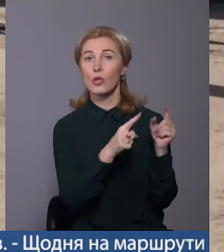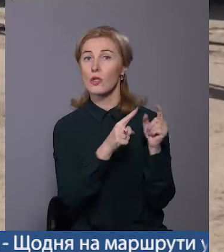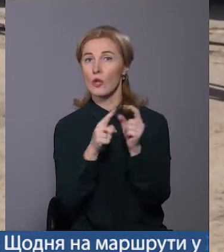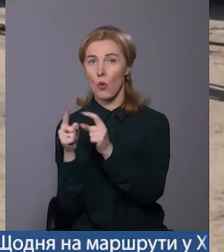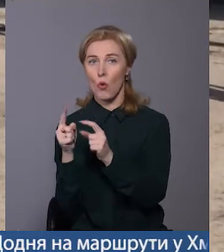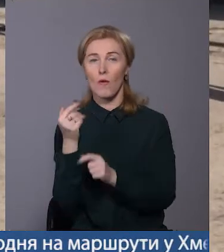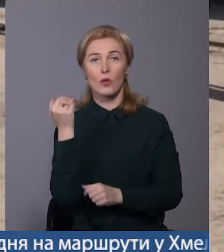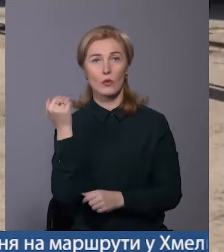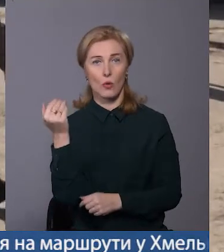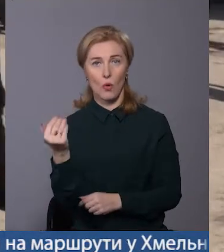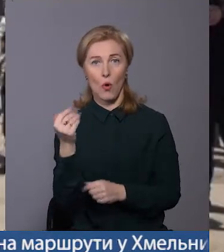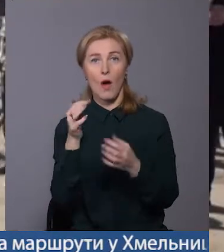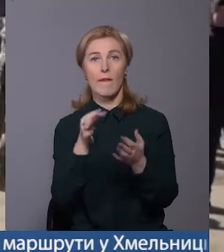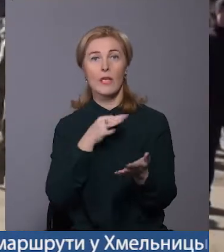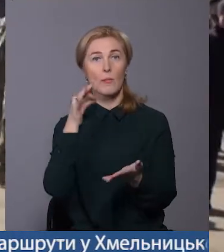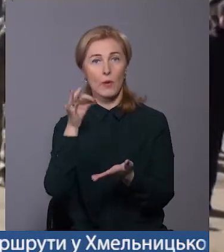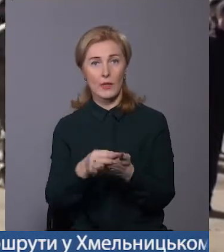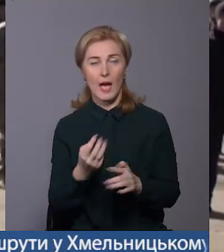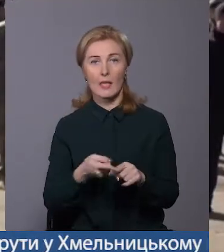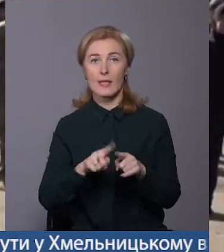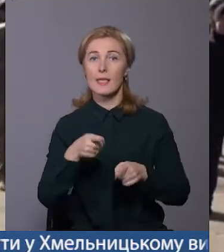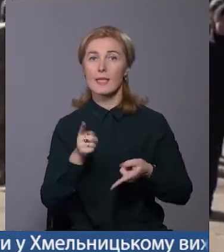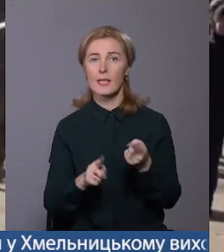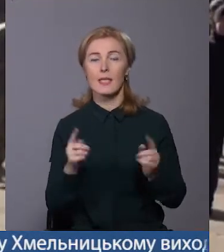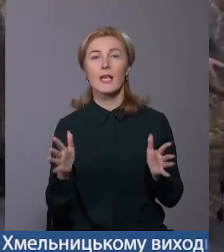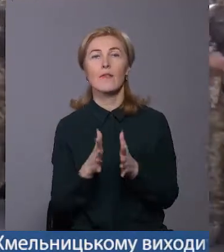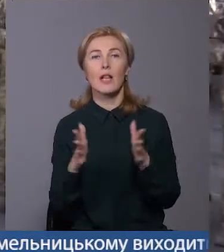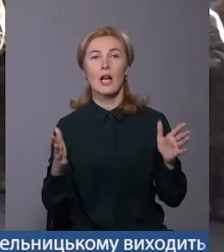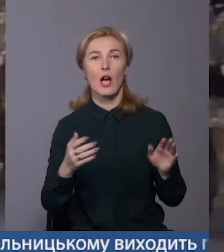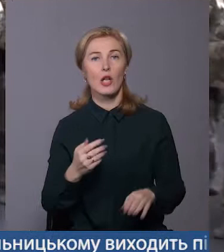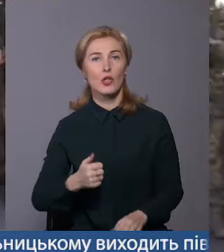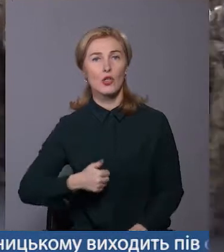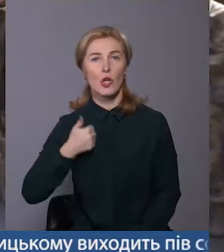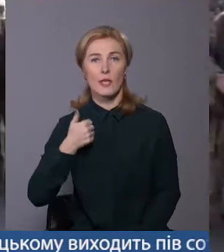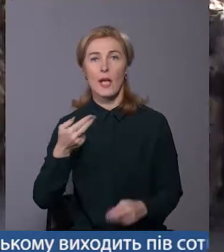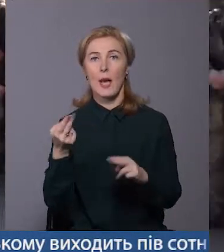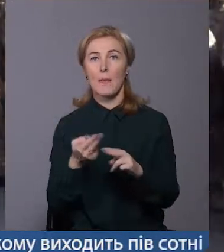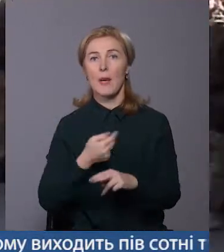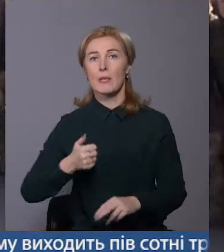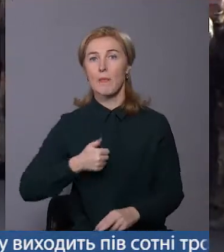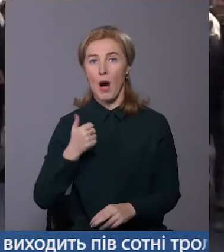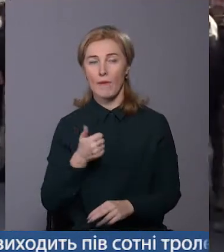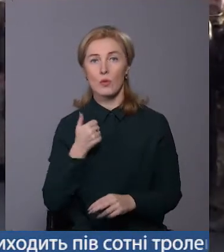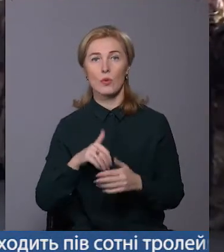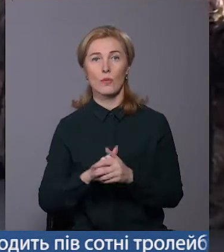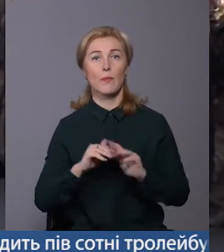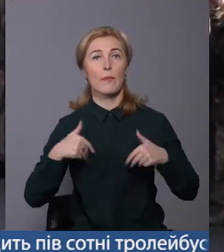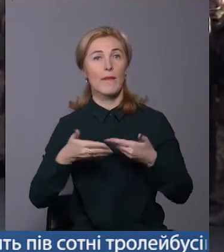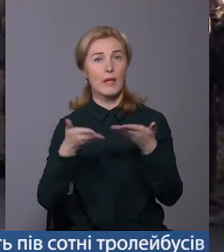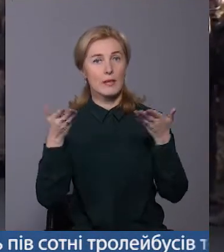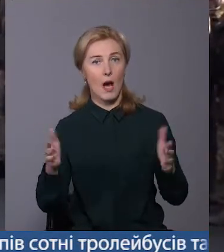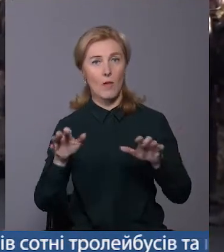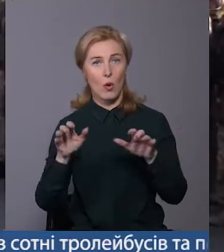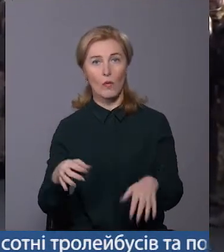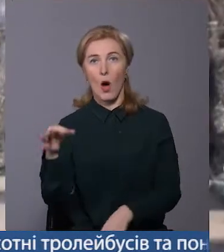кожне слово його відповідальності. Це дійсно надвелика честь. Без пафосу і урочистих промов добровольців привітав голова